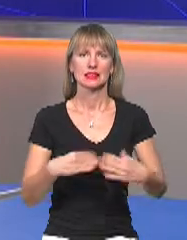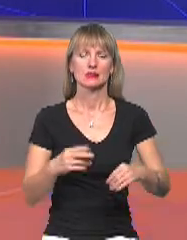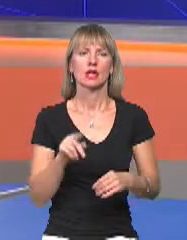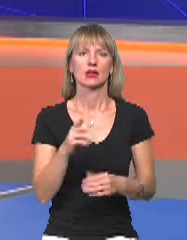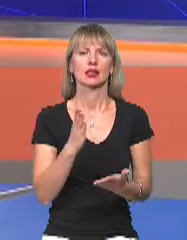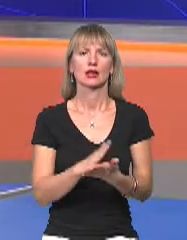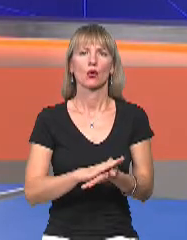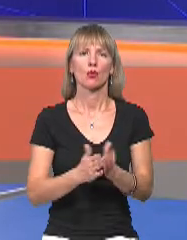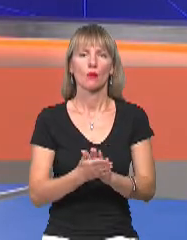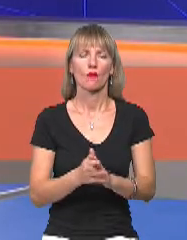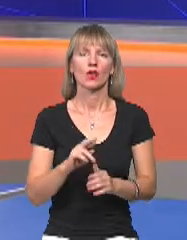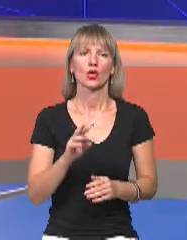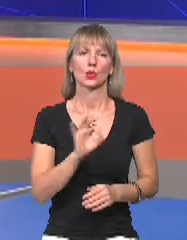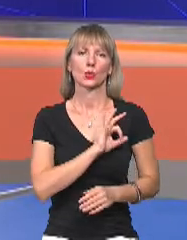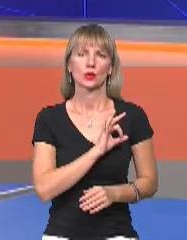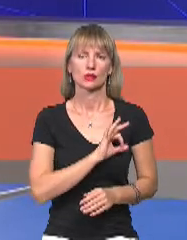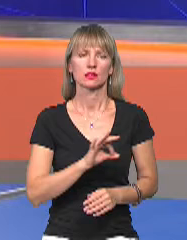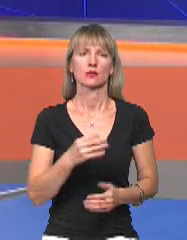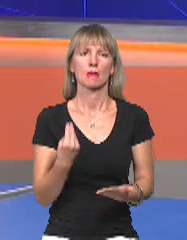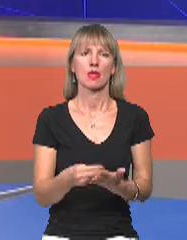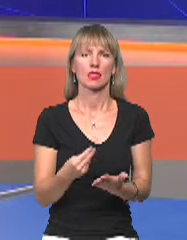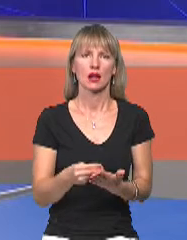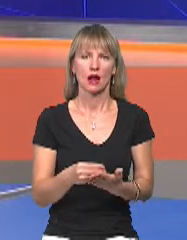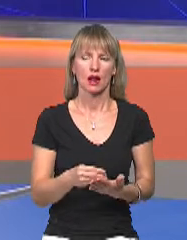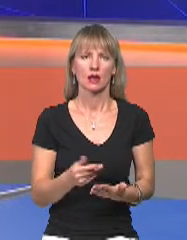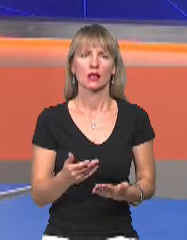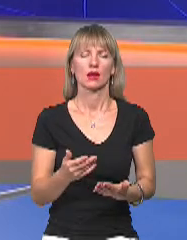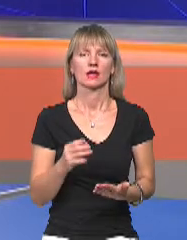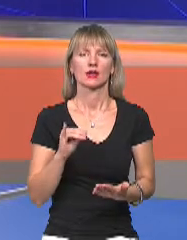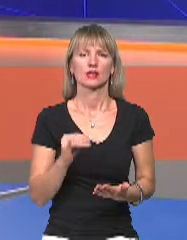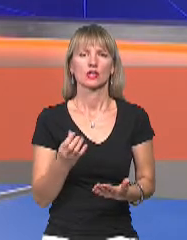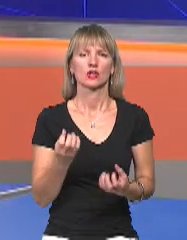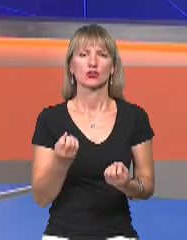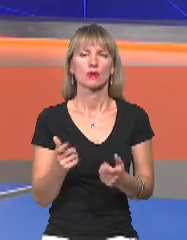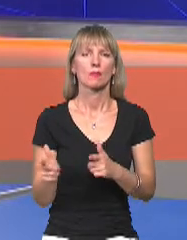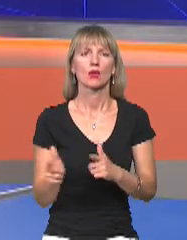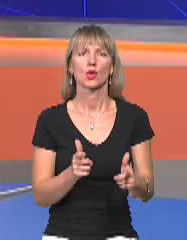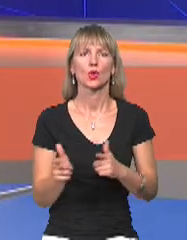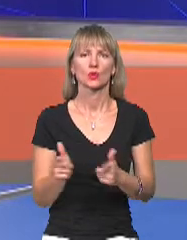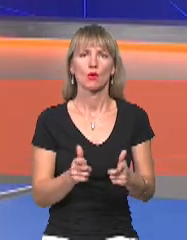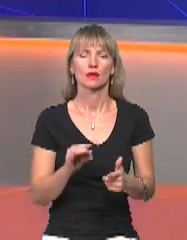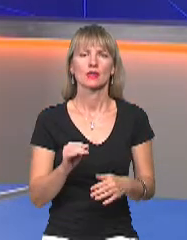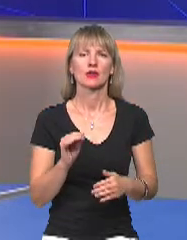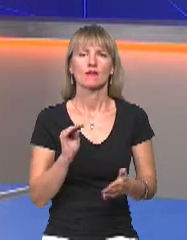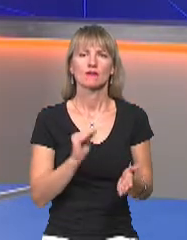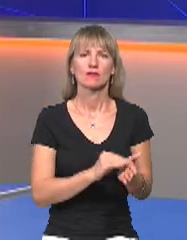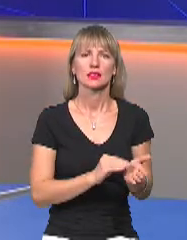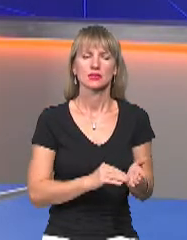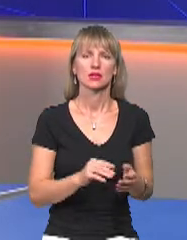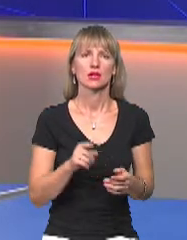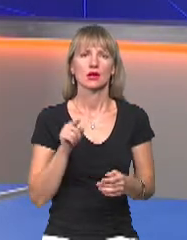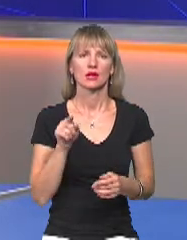як юридичного характеру, матеріального характеру, так і чисто підготовки і визначення їх